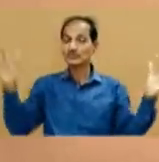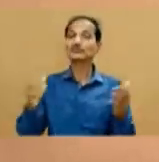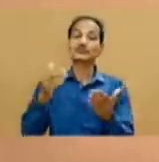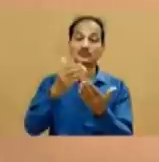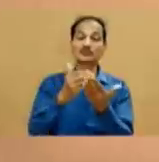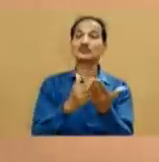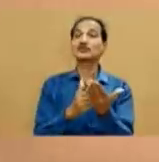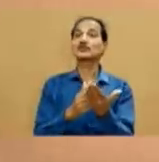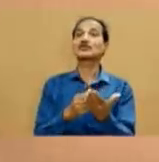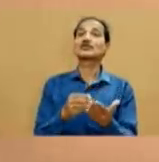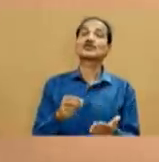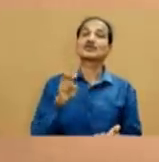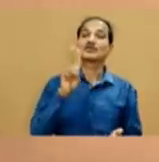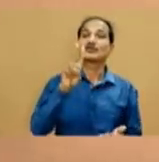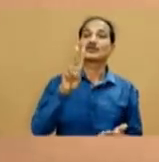ଏବଂ